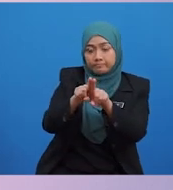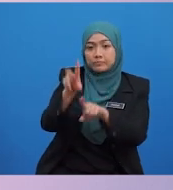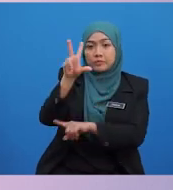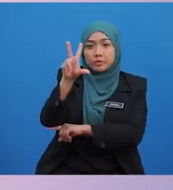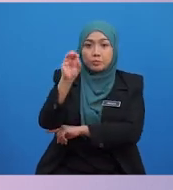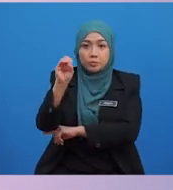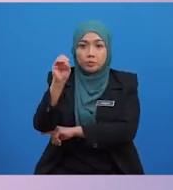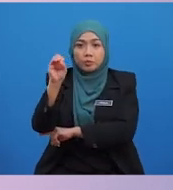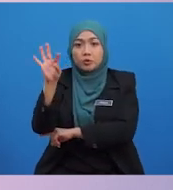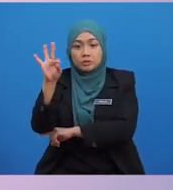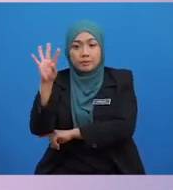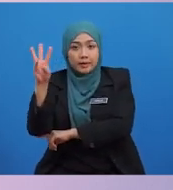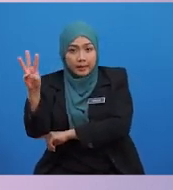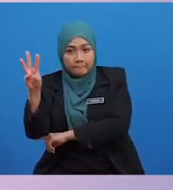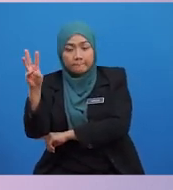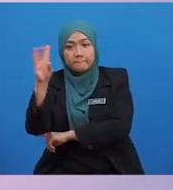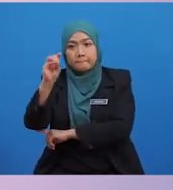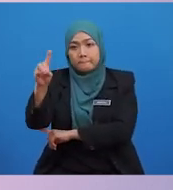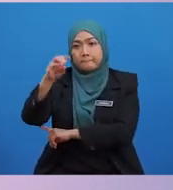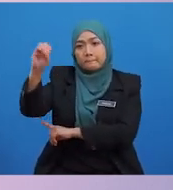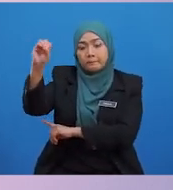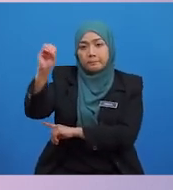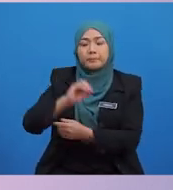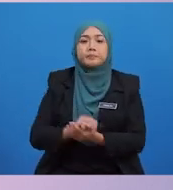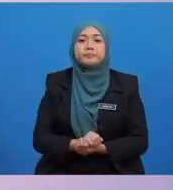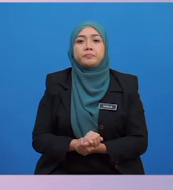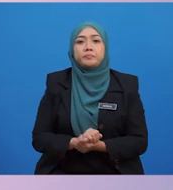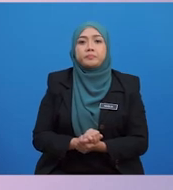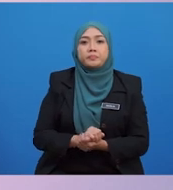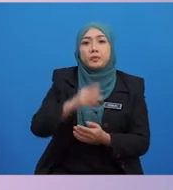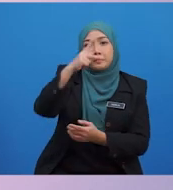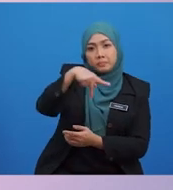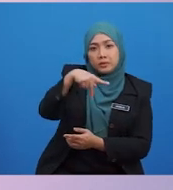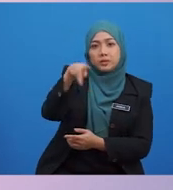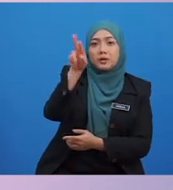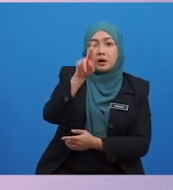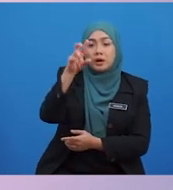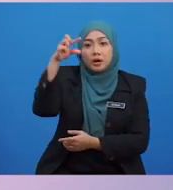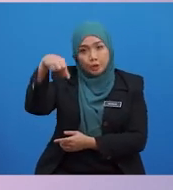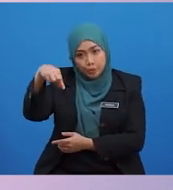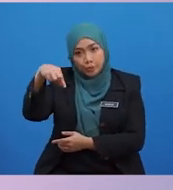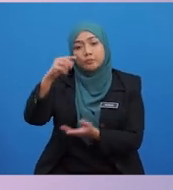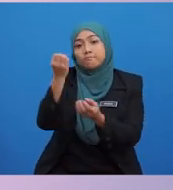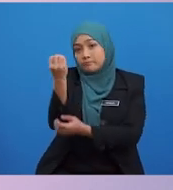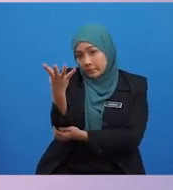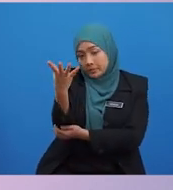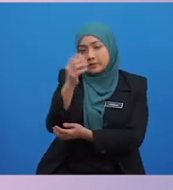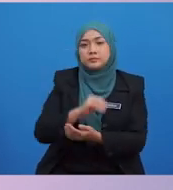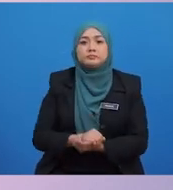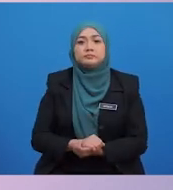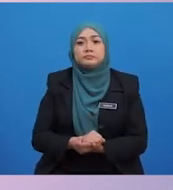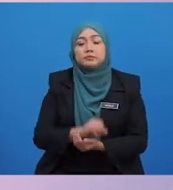hitung sudut prq dalam soalan ini pula maklumat apel yang diberi